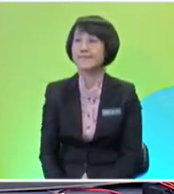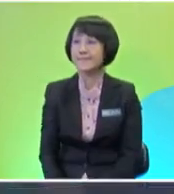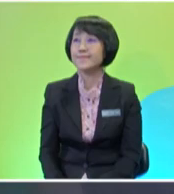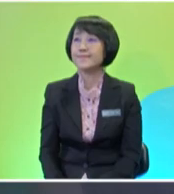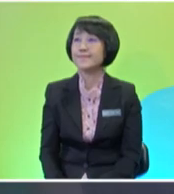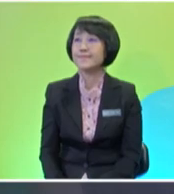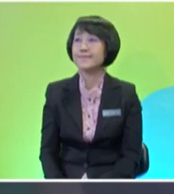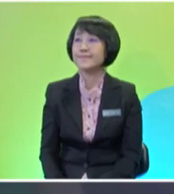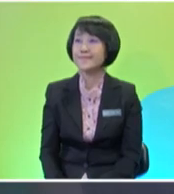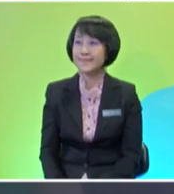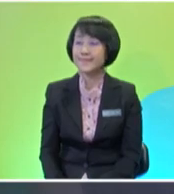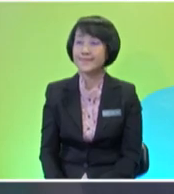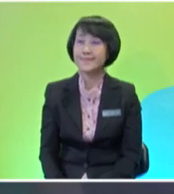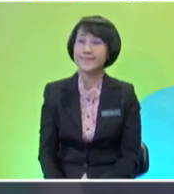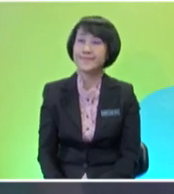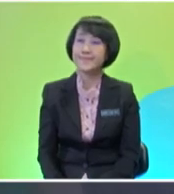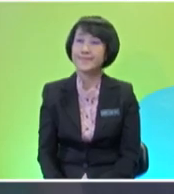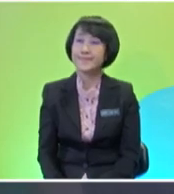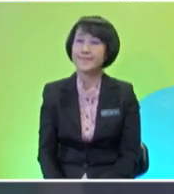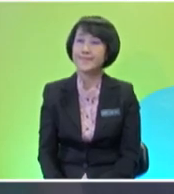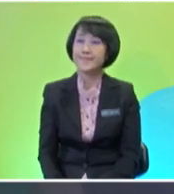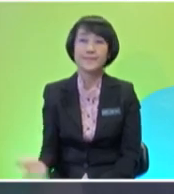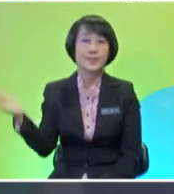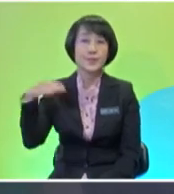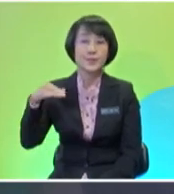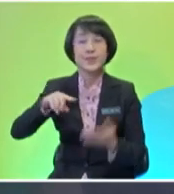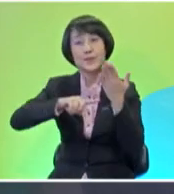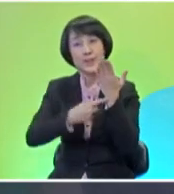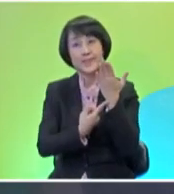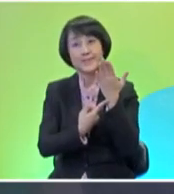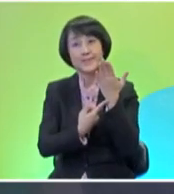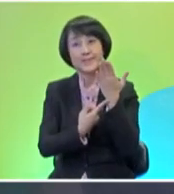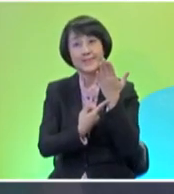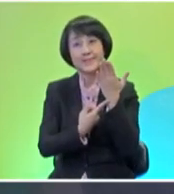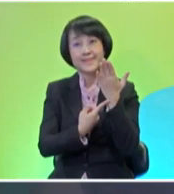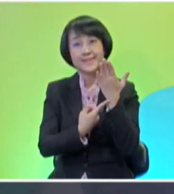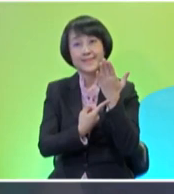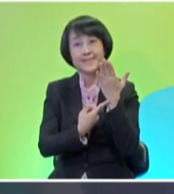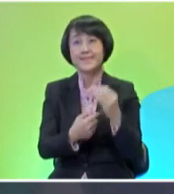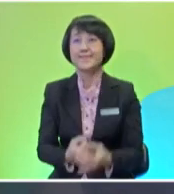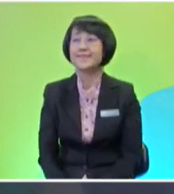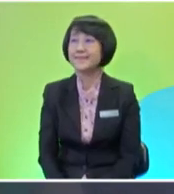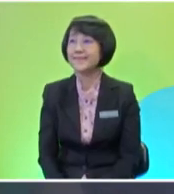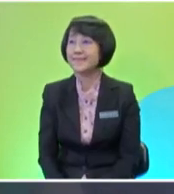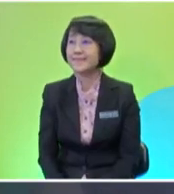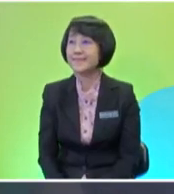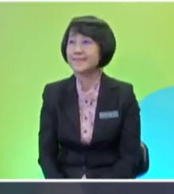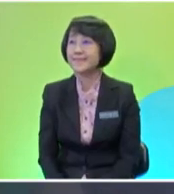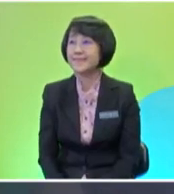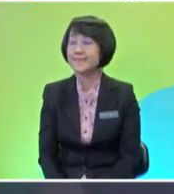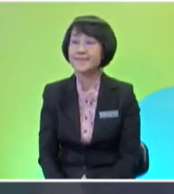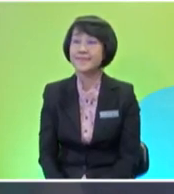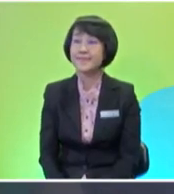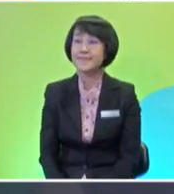Itulah pengenalan kepada topik kita pada hari ini. Jadi, jom kita mulakan cikgu. Okey, meh kita kena mulakan. Kalau Irfan boleh